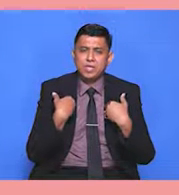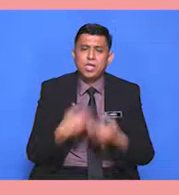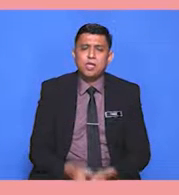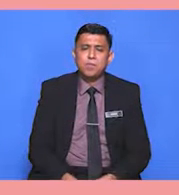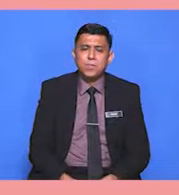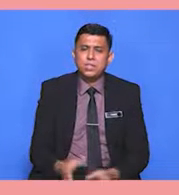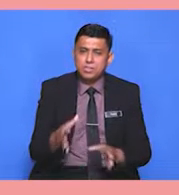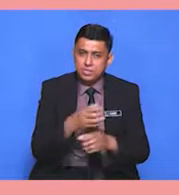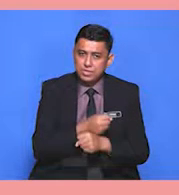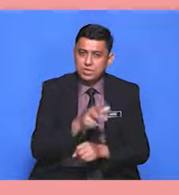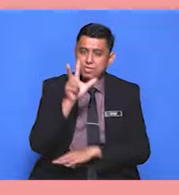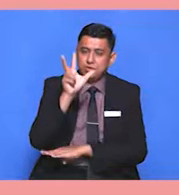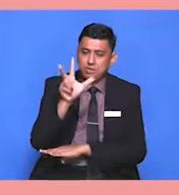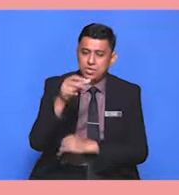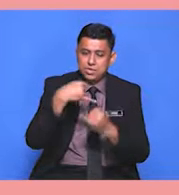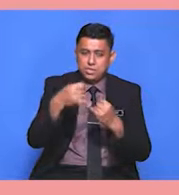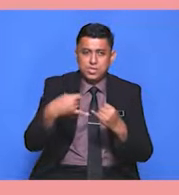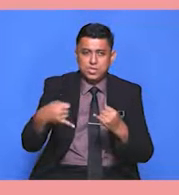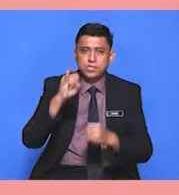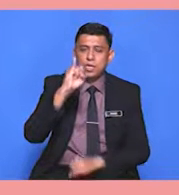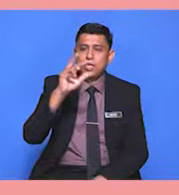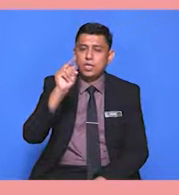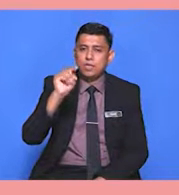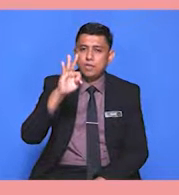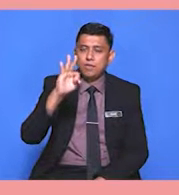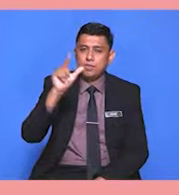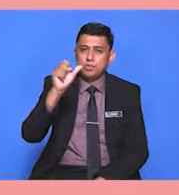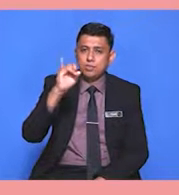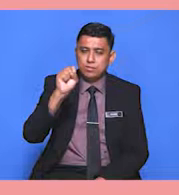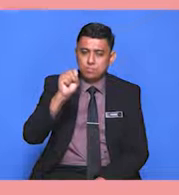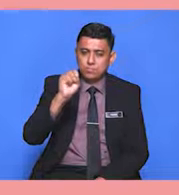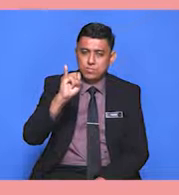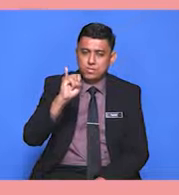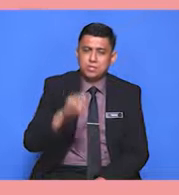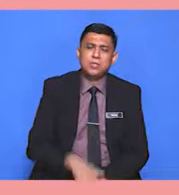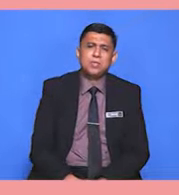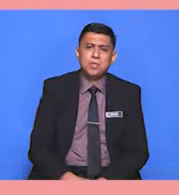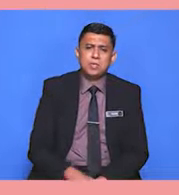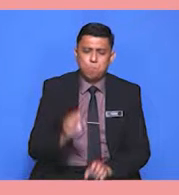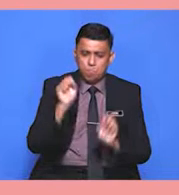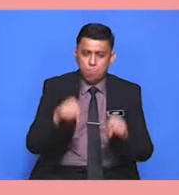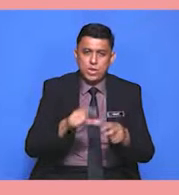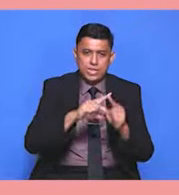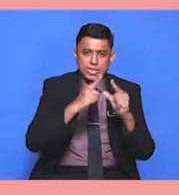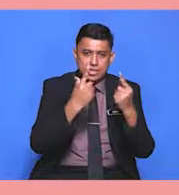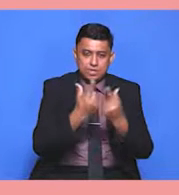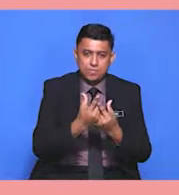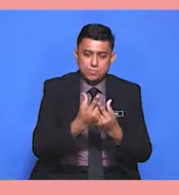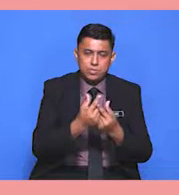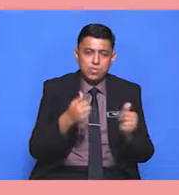sebenarnya terdapat 3 jenis inflasi yang boleh dikelaskan mengikut